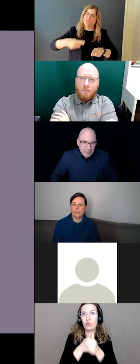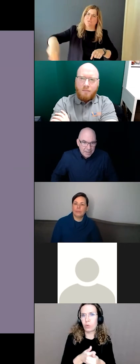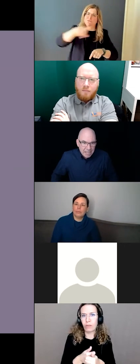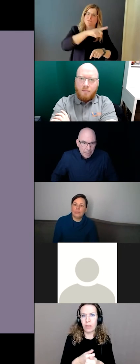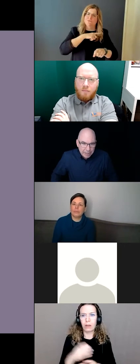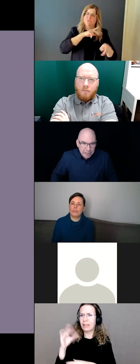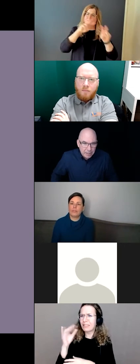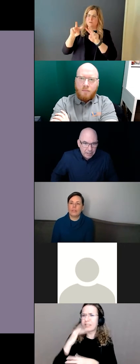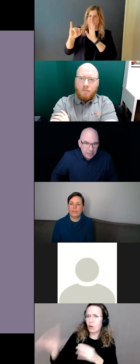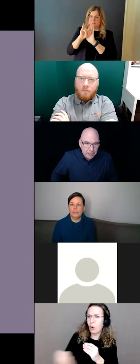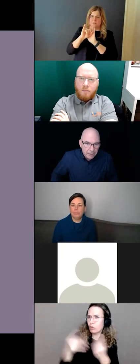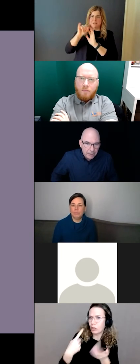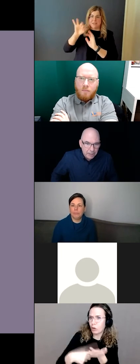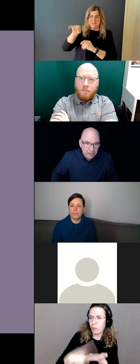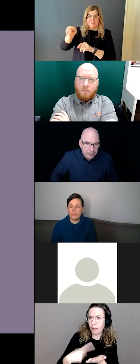commentaires? Pense-y.